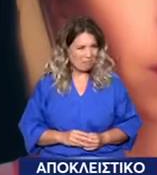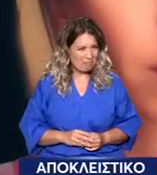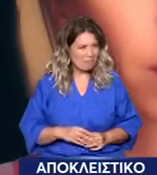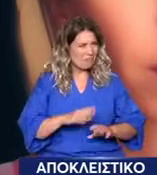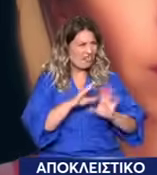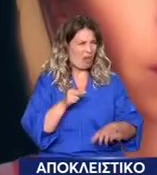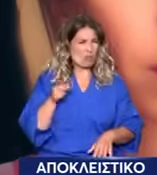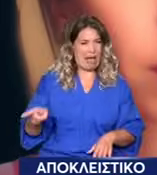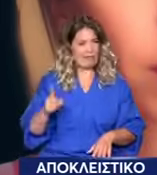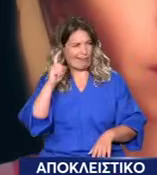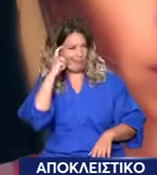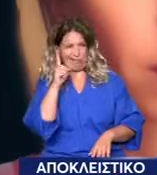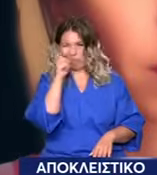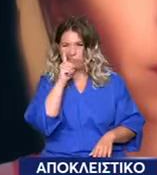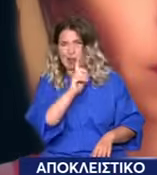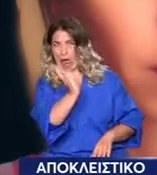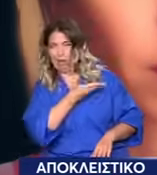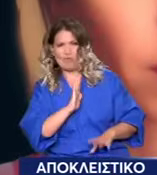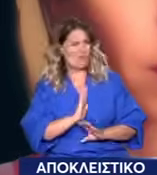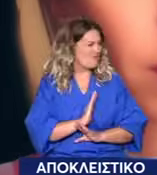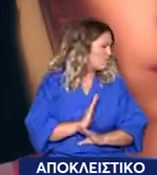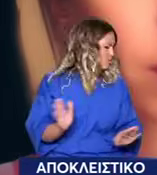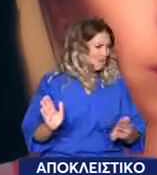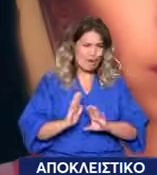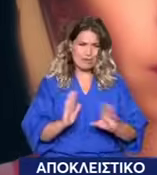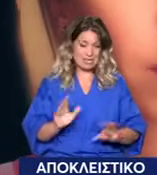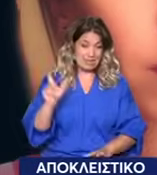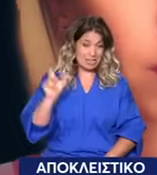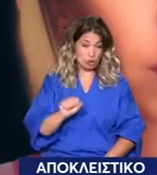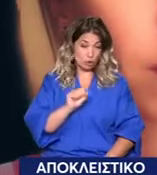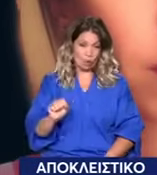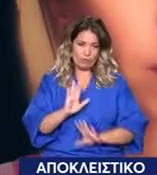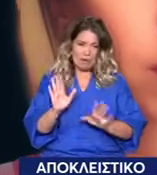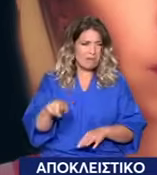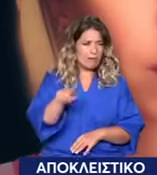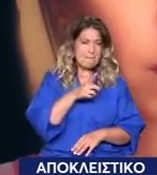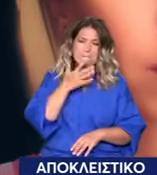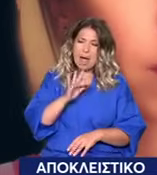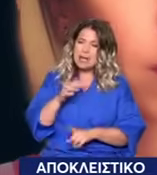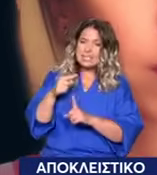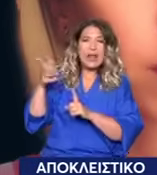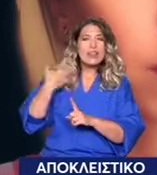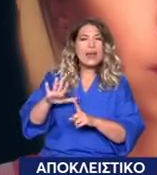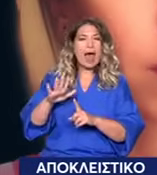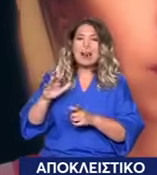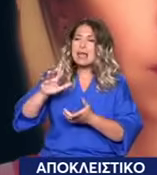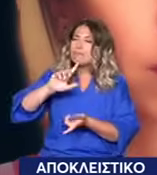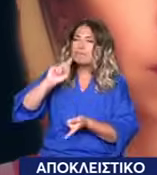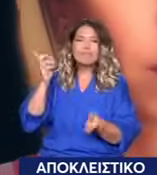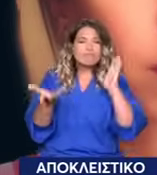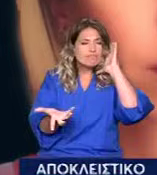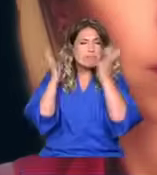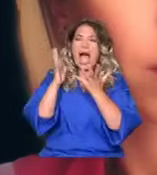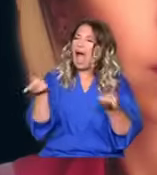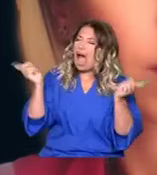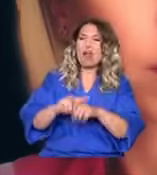αυτό δεν έχει πει η πλευρά του Λύτρα. Η Σοφία δεν είναι αυτό που παρουσιάζουν. Γίνεται μια δολοφονία χαρακτήρα αυτό το διάστημα. Προσπάθησαν με τα μηνύματα